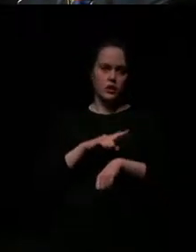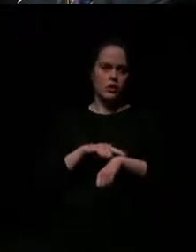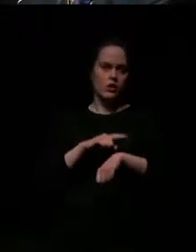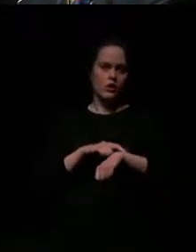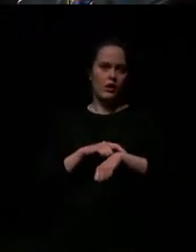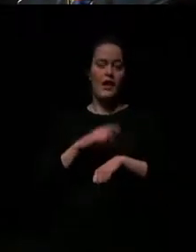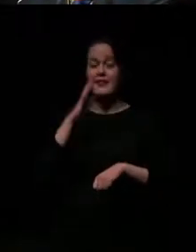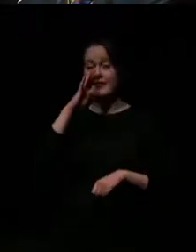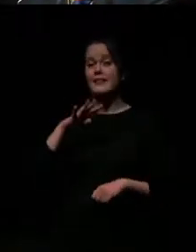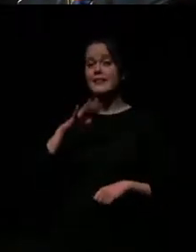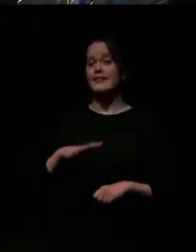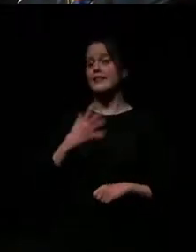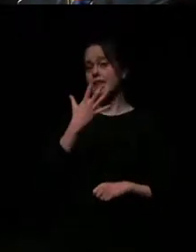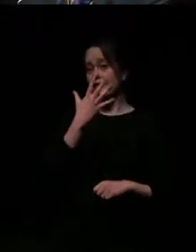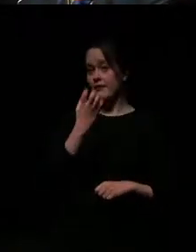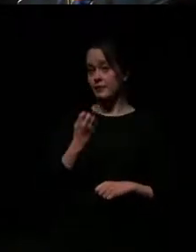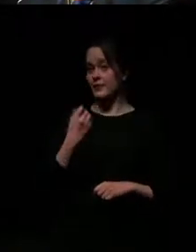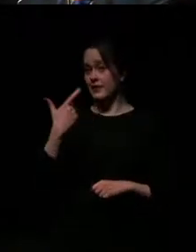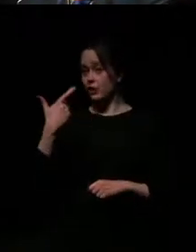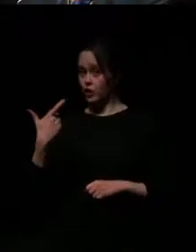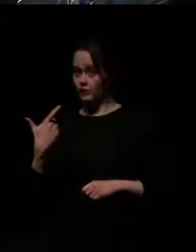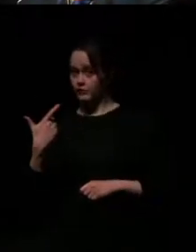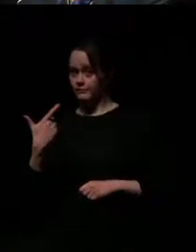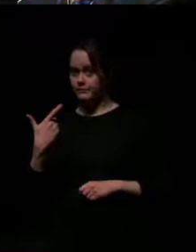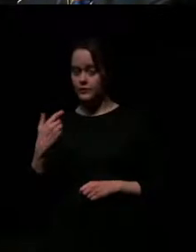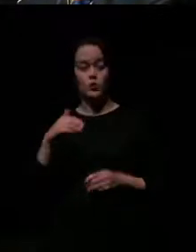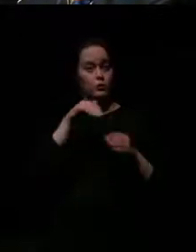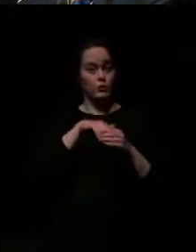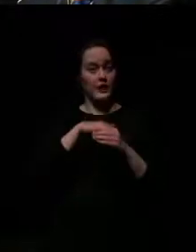1957, og da er voteringen åpen fra nå.